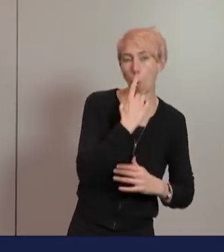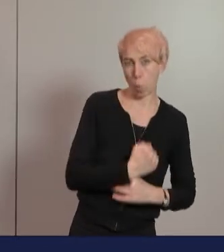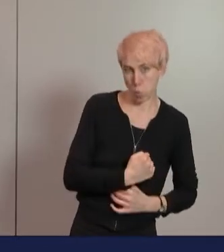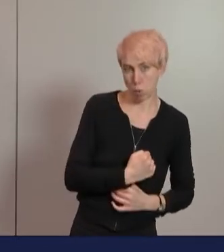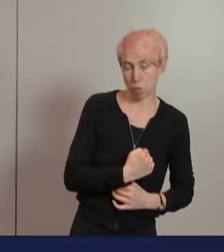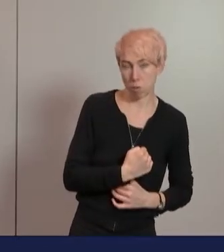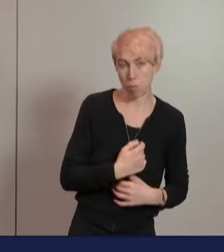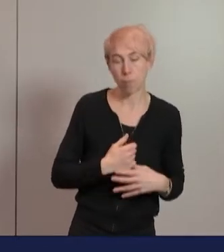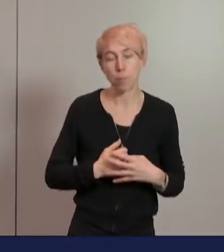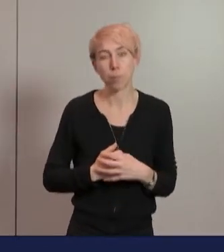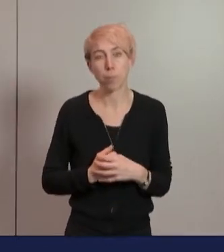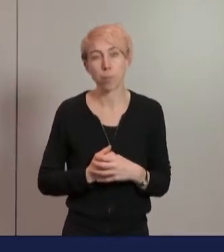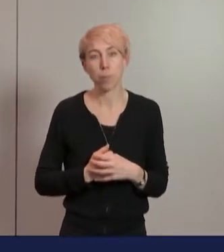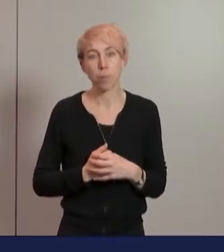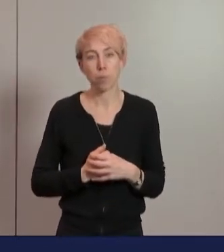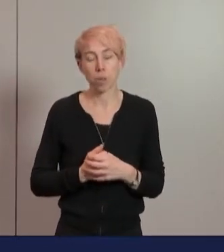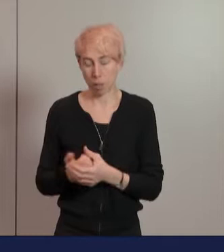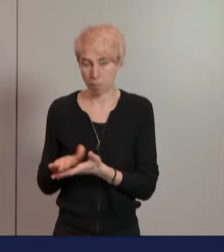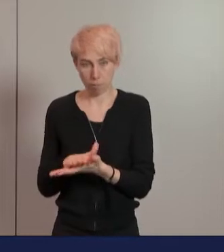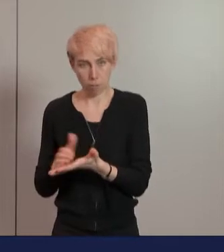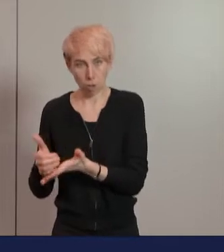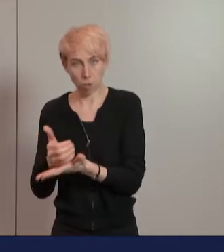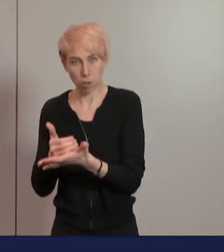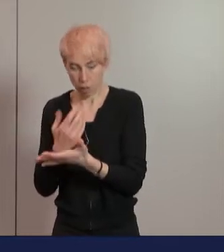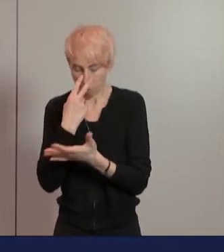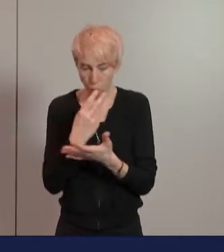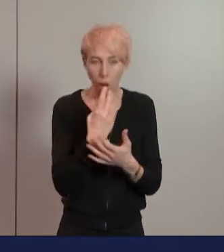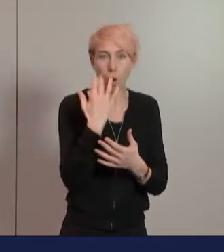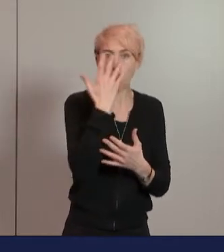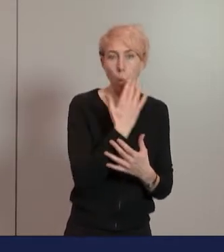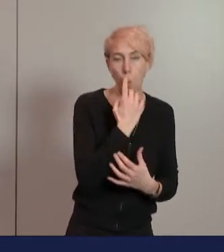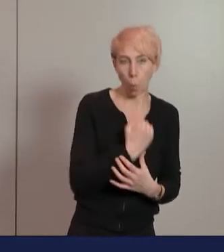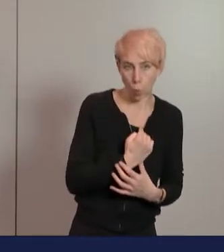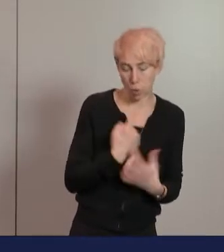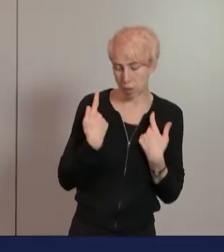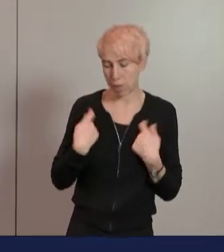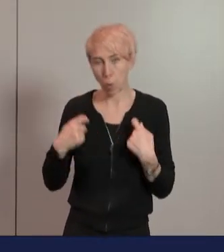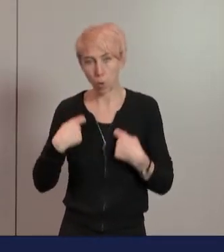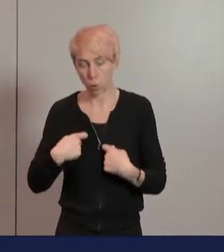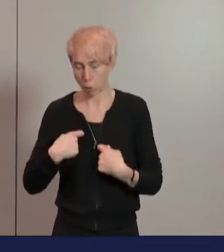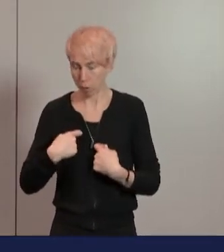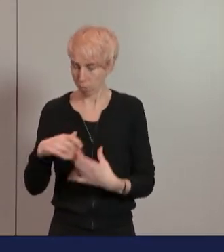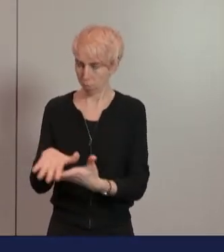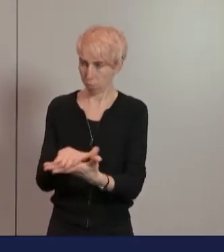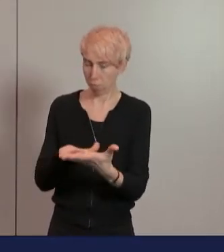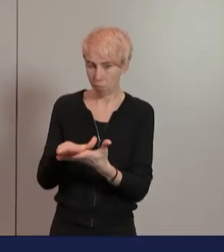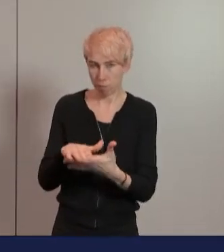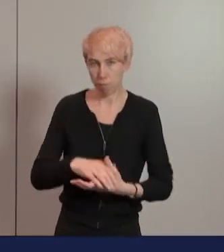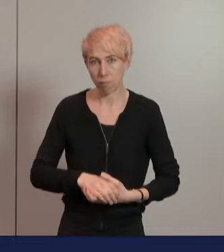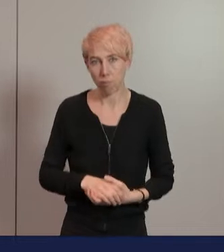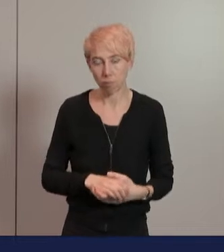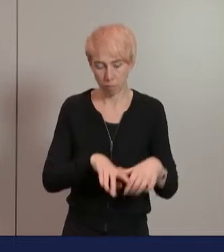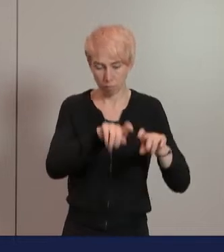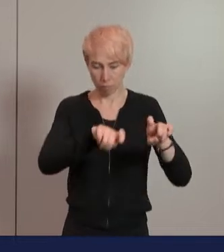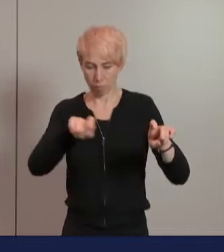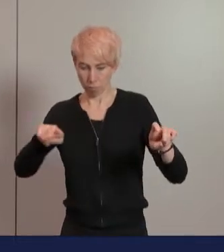et celle des recettes, pardon, est représentée par la courbe rouge et celle des dépenses par la courbe. Excusez-moi.